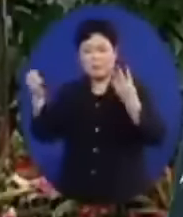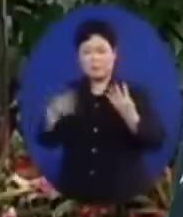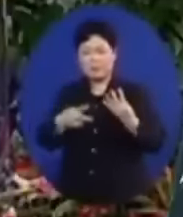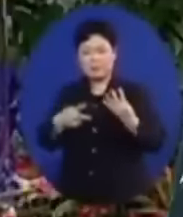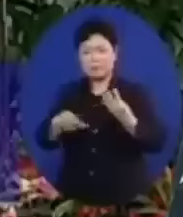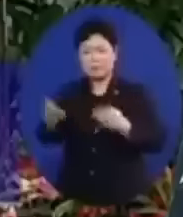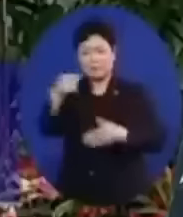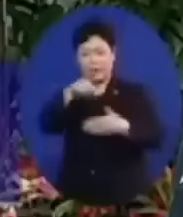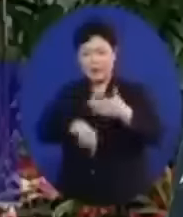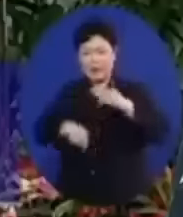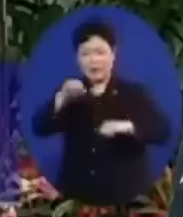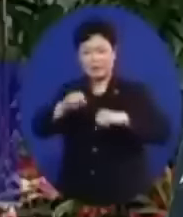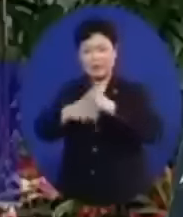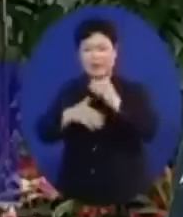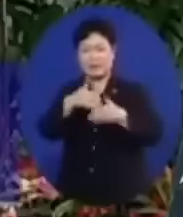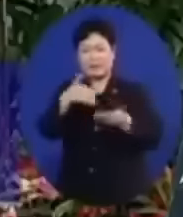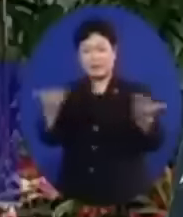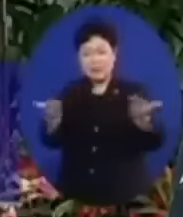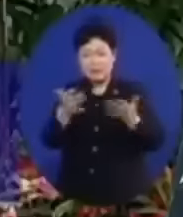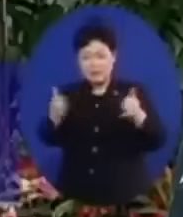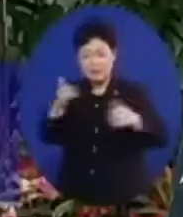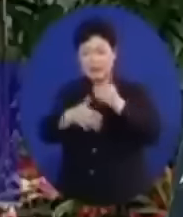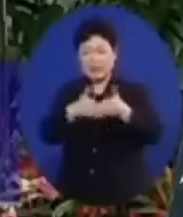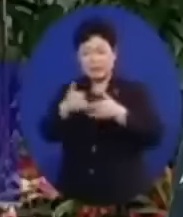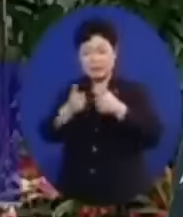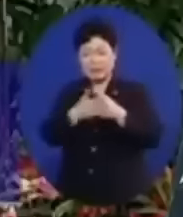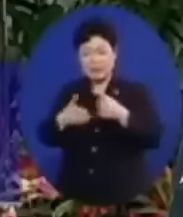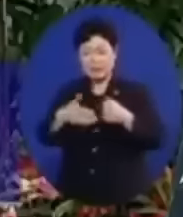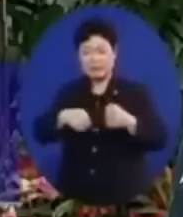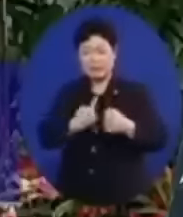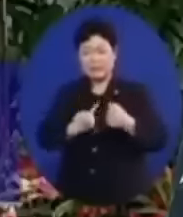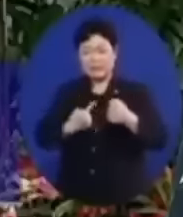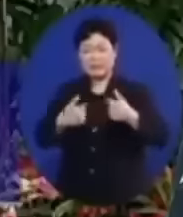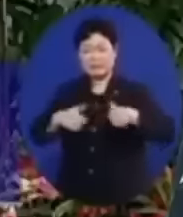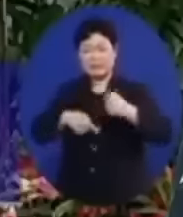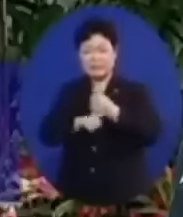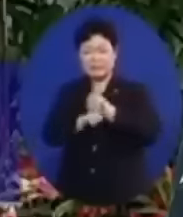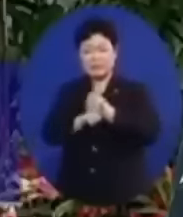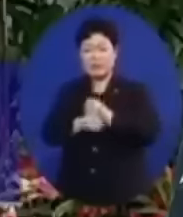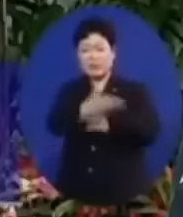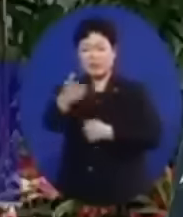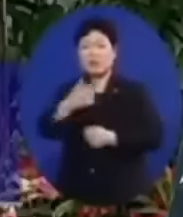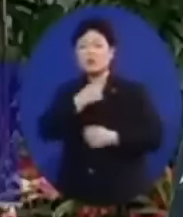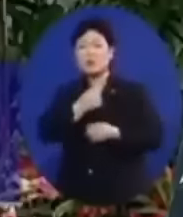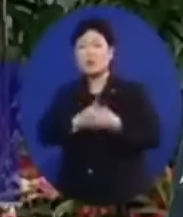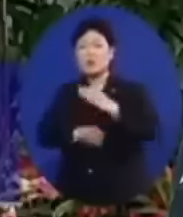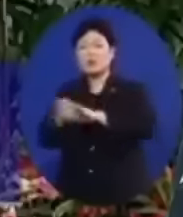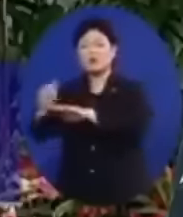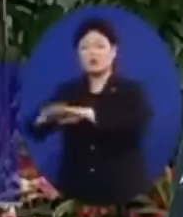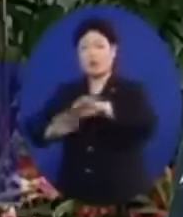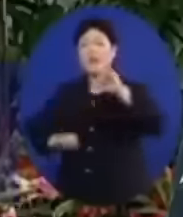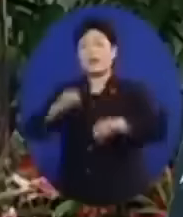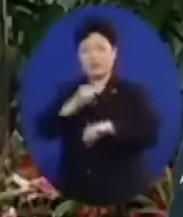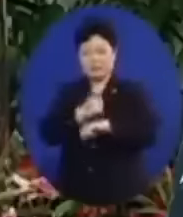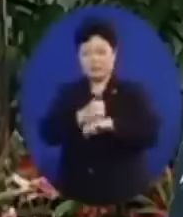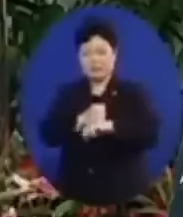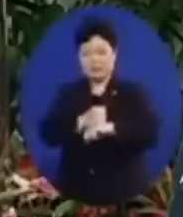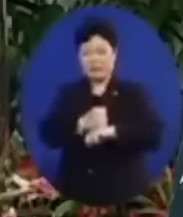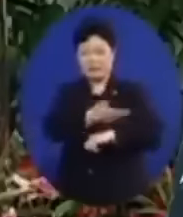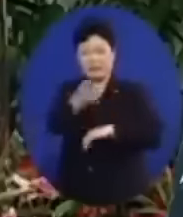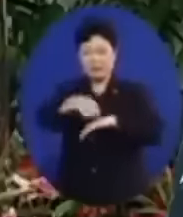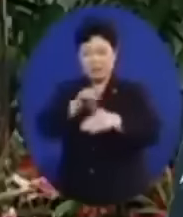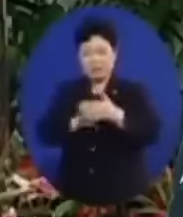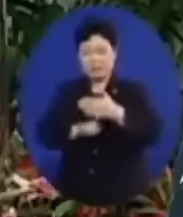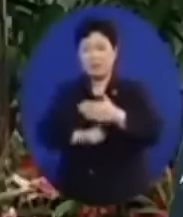너희 안에서 행하시는 이는 하나님이시니 자기의 기쁘신 뜻을 위하여 너희에게 소원을 두고 행하게 하시나니. 우리 마음에